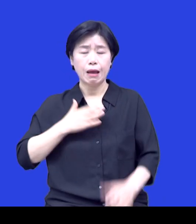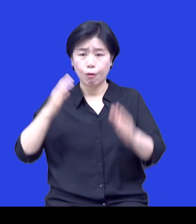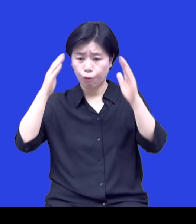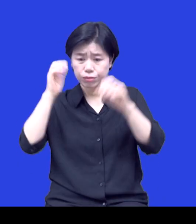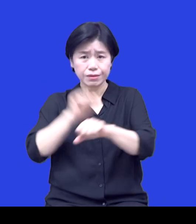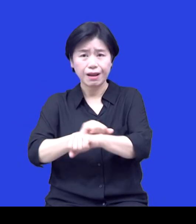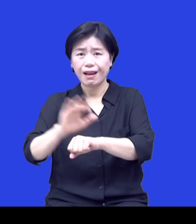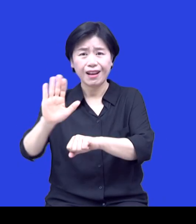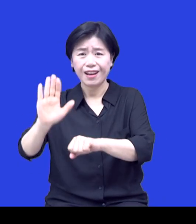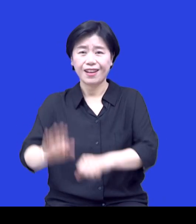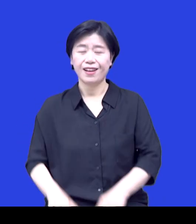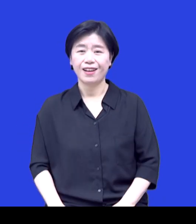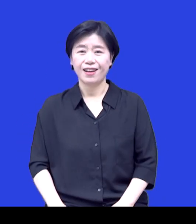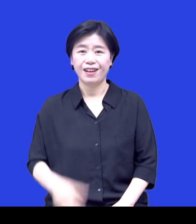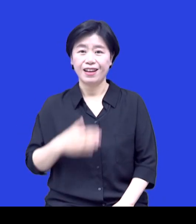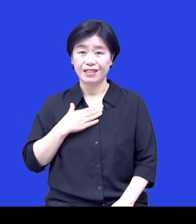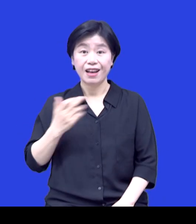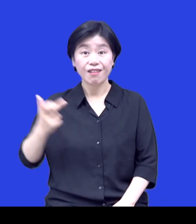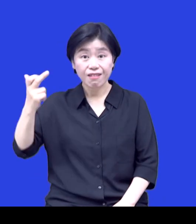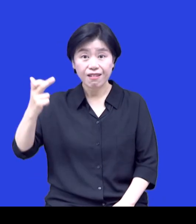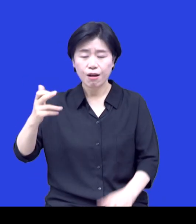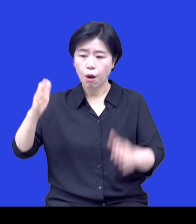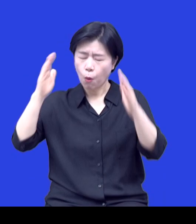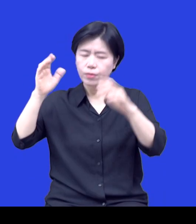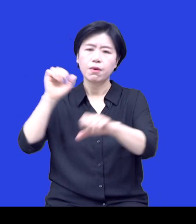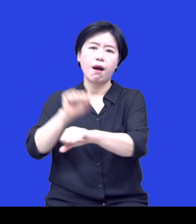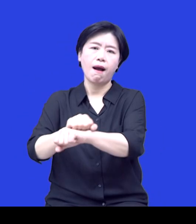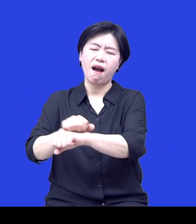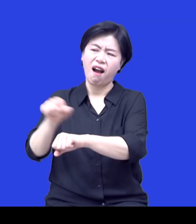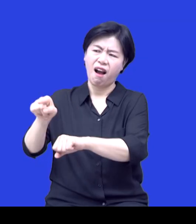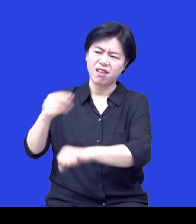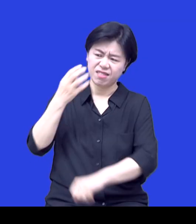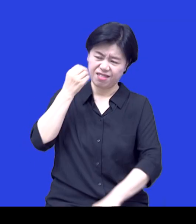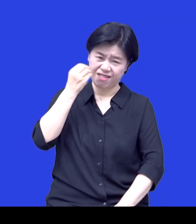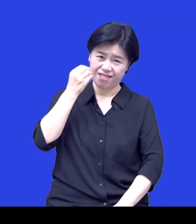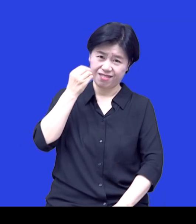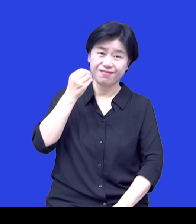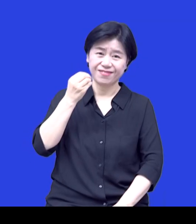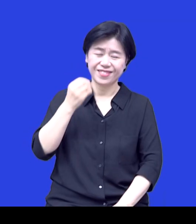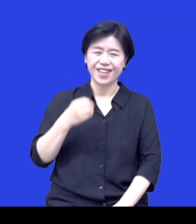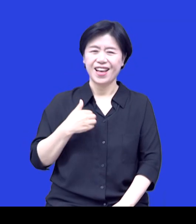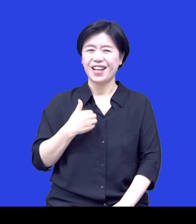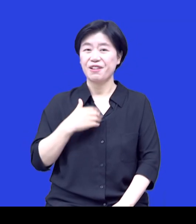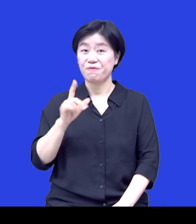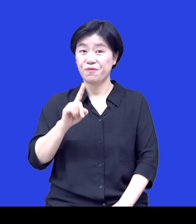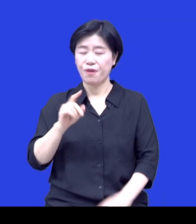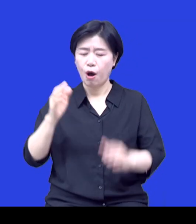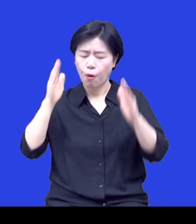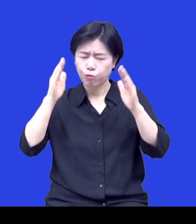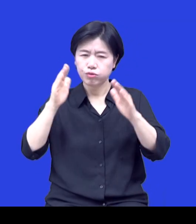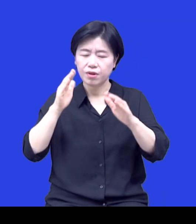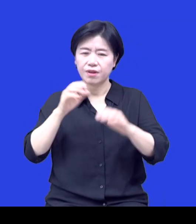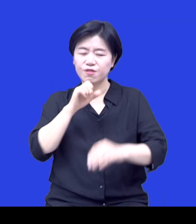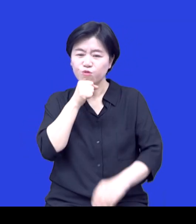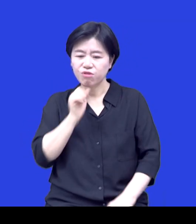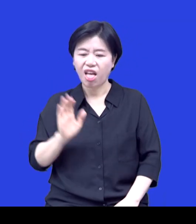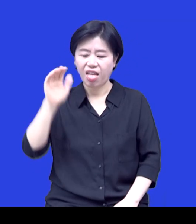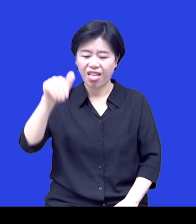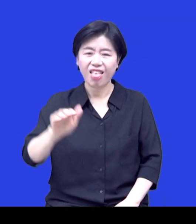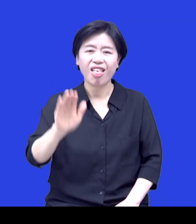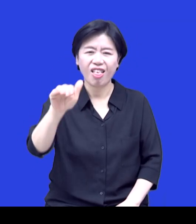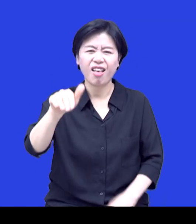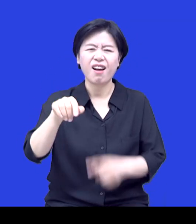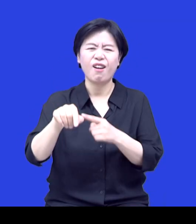같은 거 생각을 저는 그런 사람들은 좀 비인간적이라고 아, 생각을 그래요. 해요. 사람이 성적이 좀 굴곡이 그렇죠. 있어야지. 그렇죠. 그랬는데 그